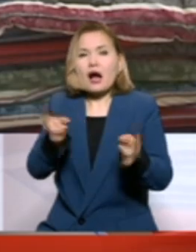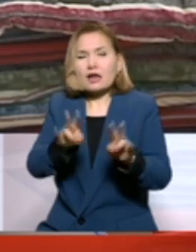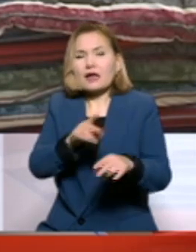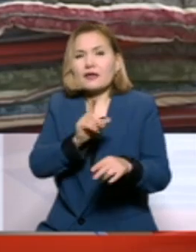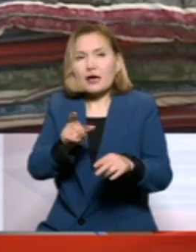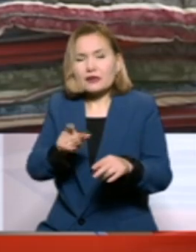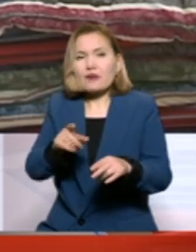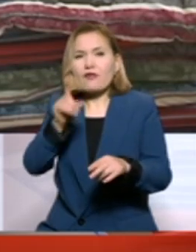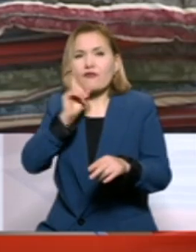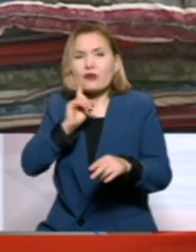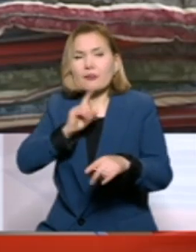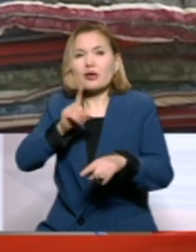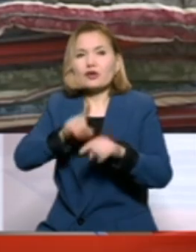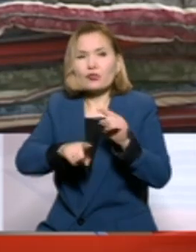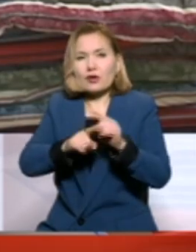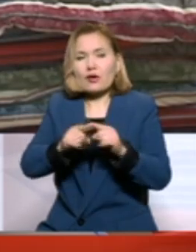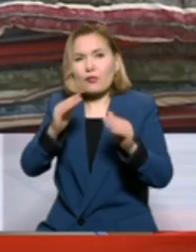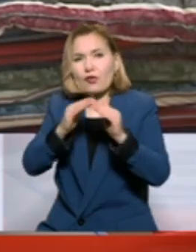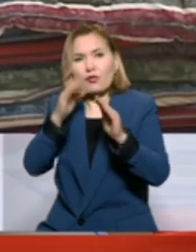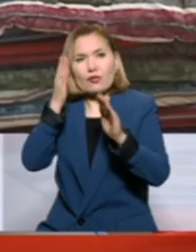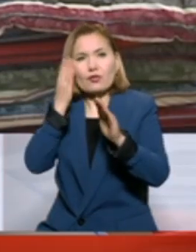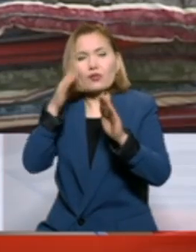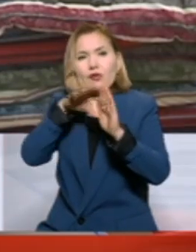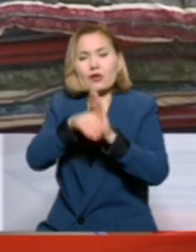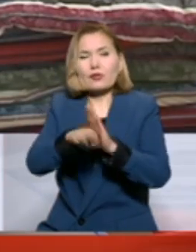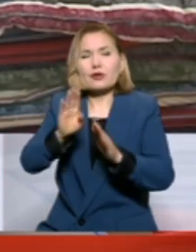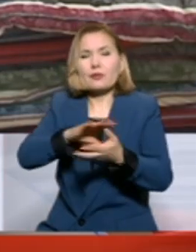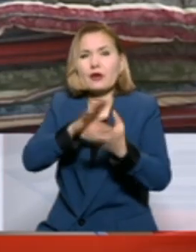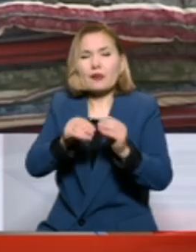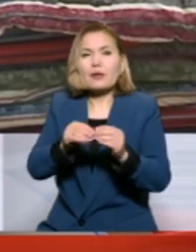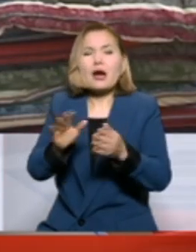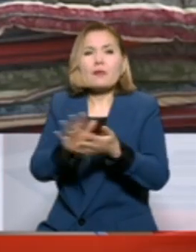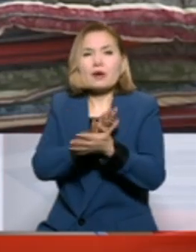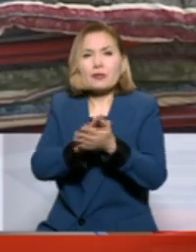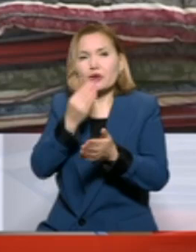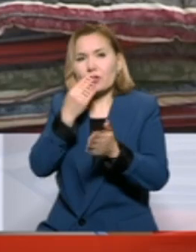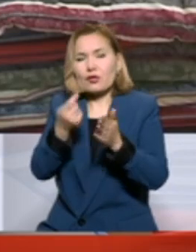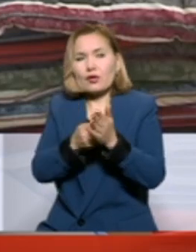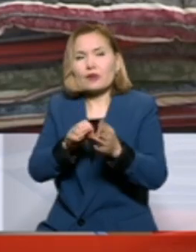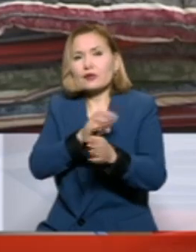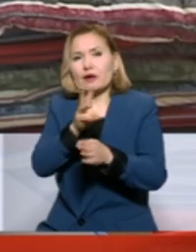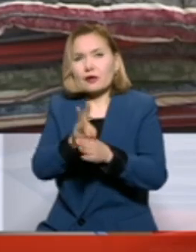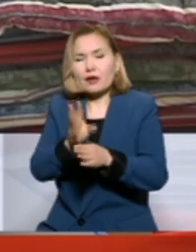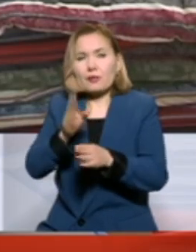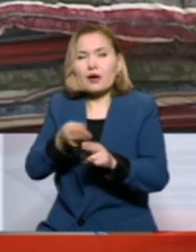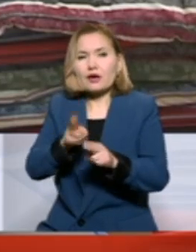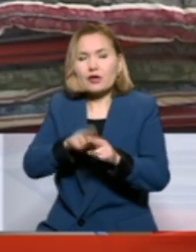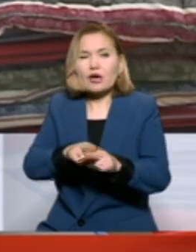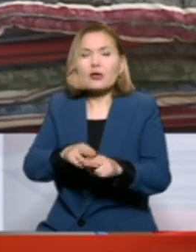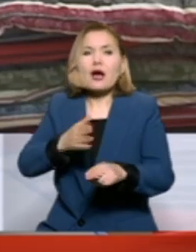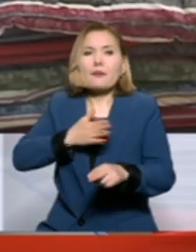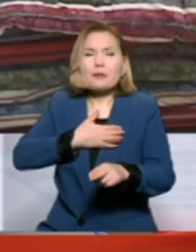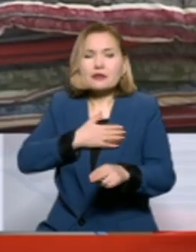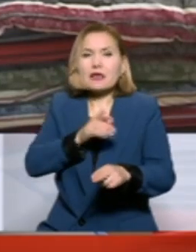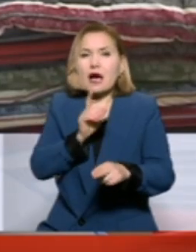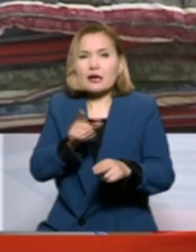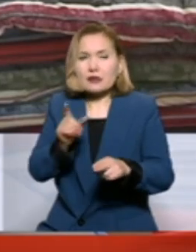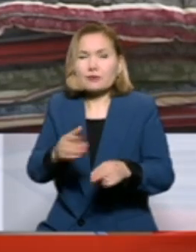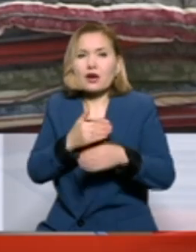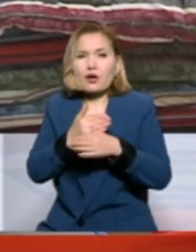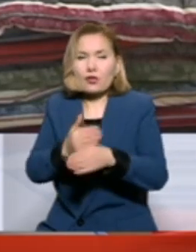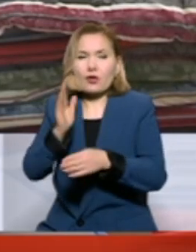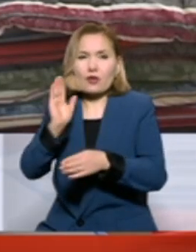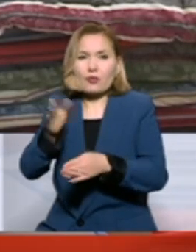Орталық асханада олар тегін тамақтанады. Жергілікті серіктестікпен меморандум жасағанбыз. Су басқан үйлердің малын уақытша өз фермасында